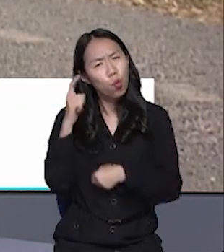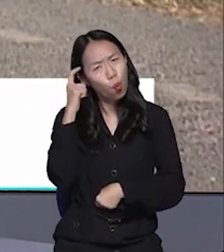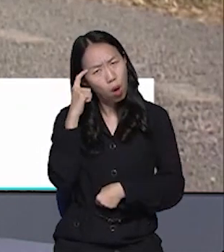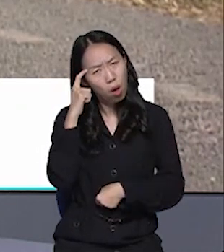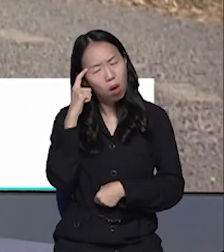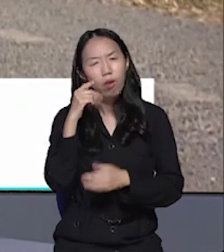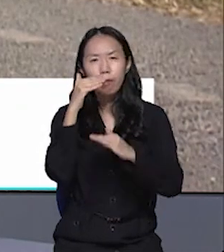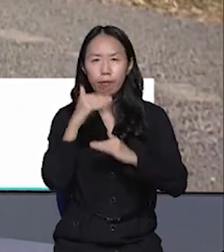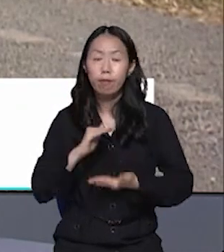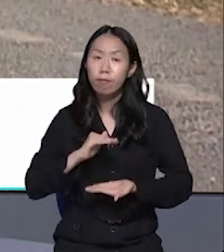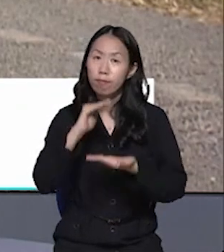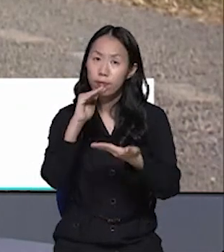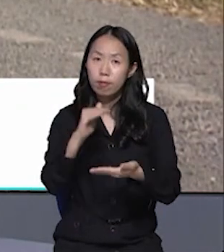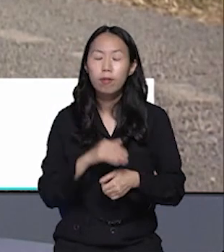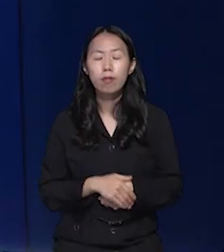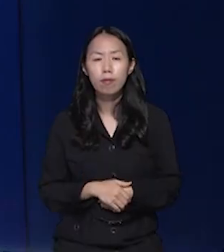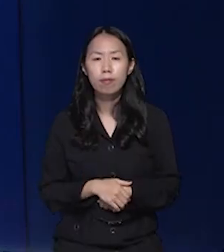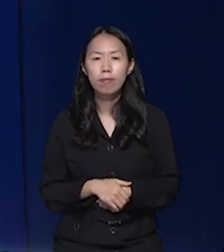기자가